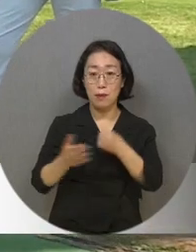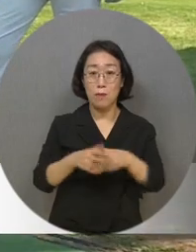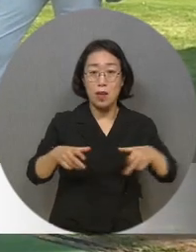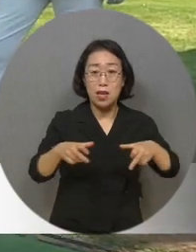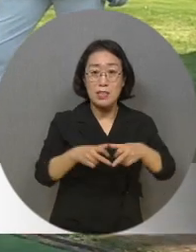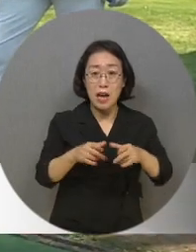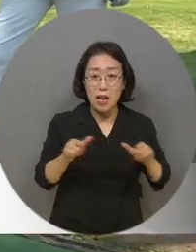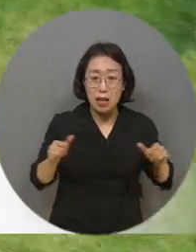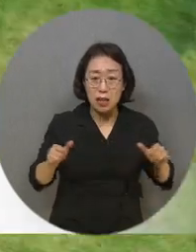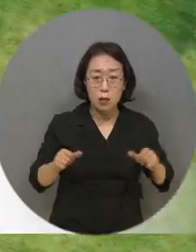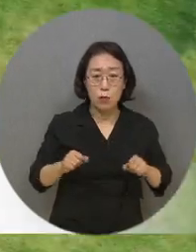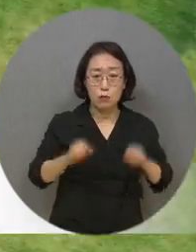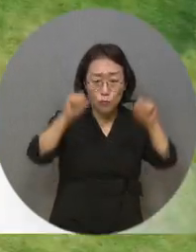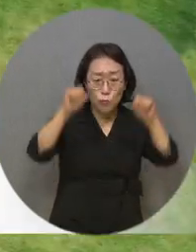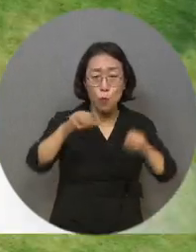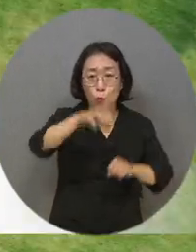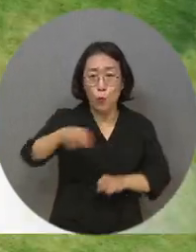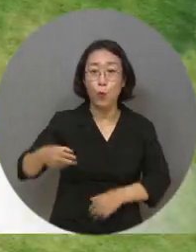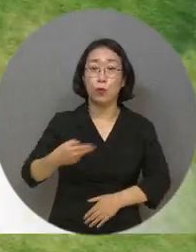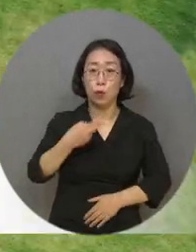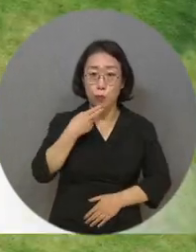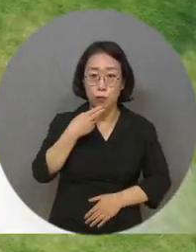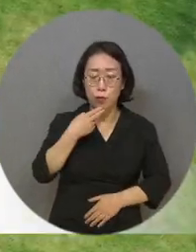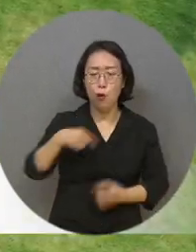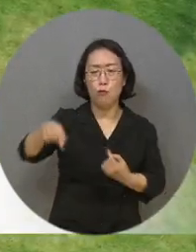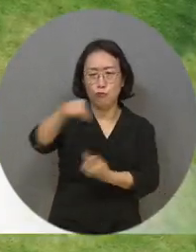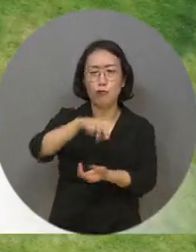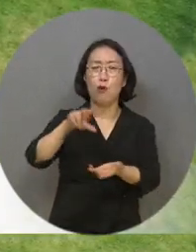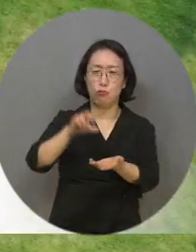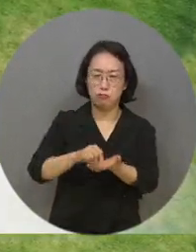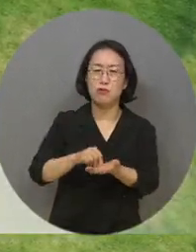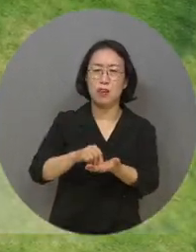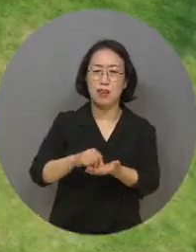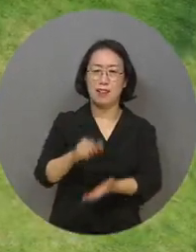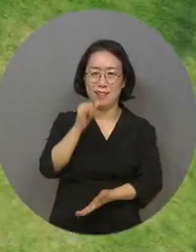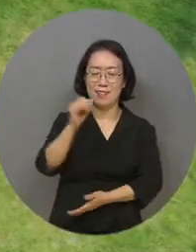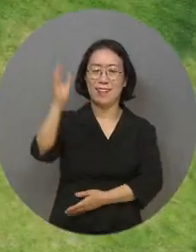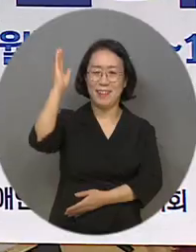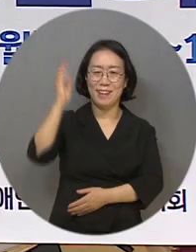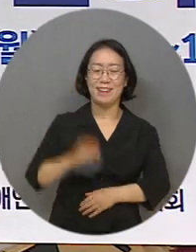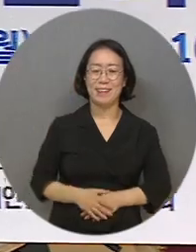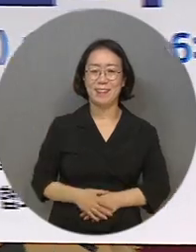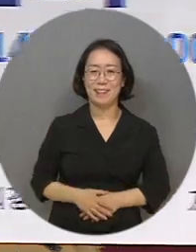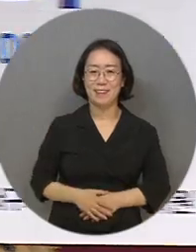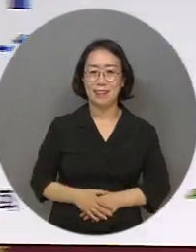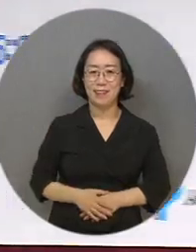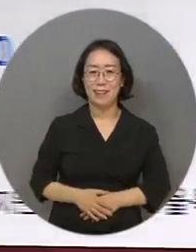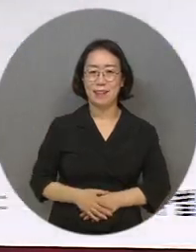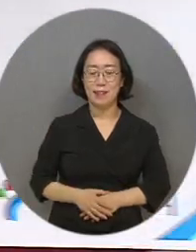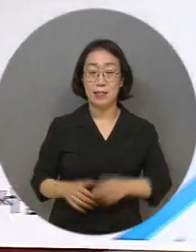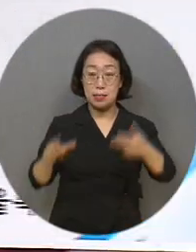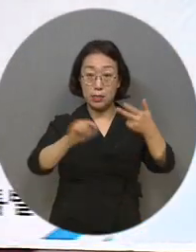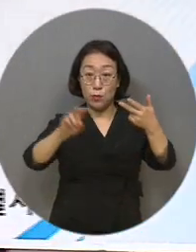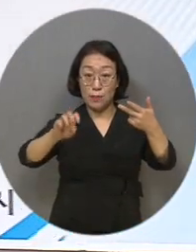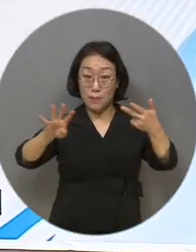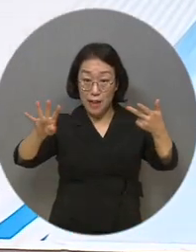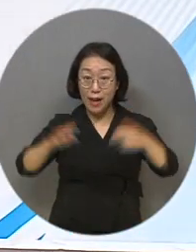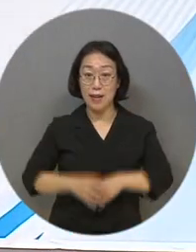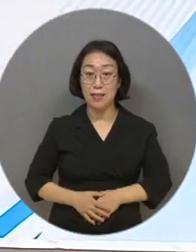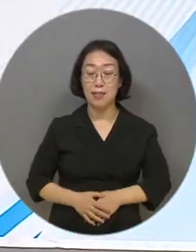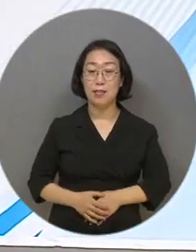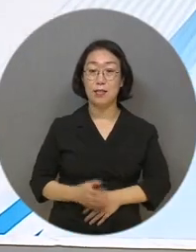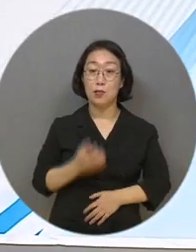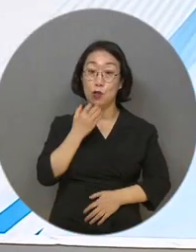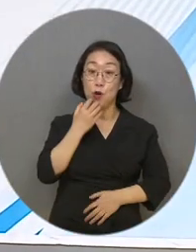장애인들이 밀려나면서 파크골프장 운영에 대한 문제점도 제기됐습니다. 지난달 24일 서울